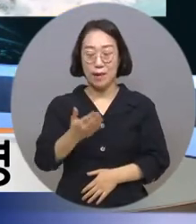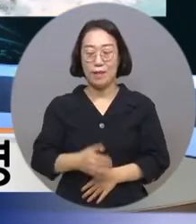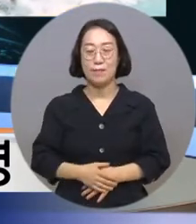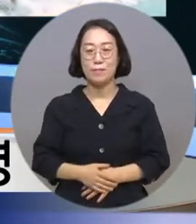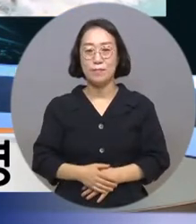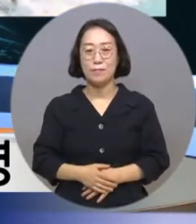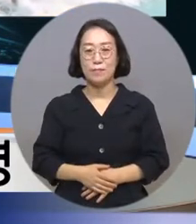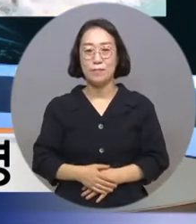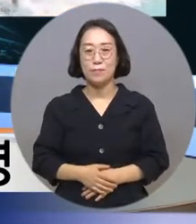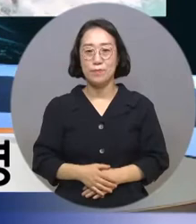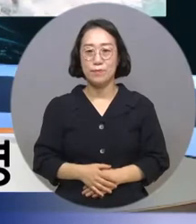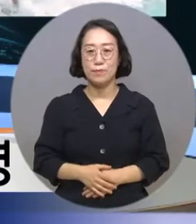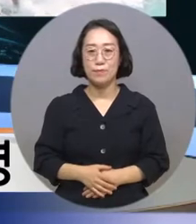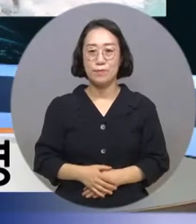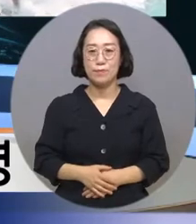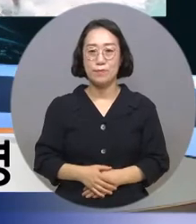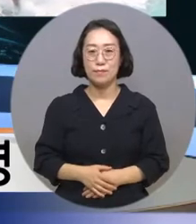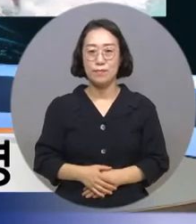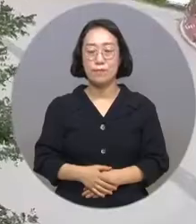장유진 기자가 보도합니다.